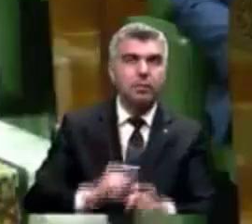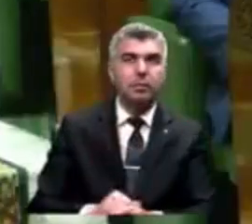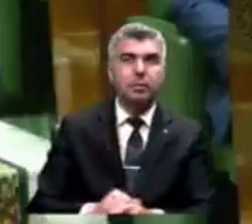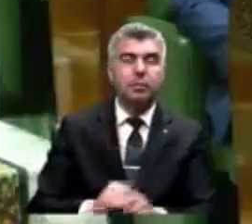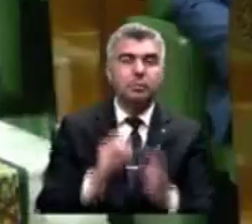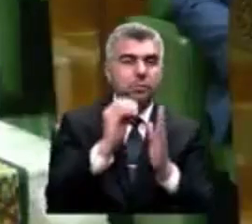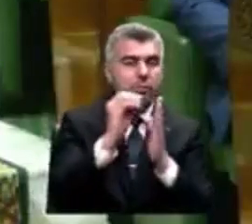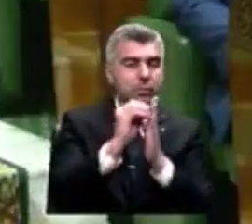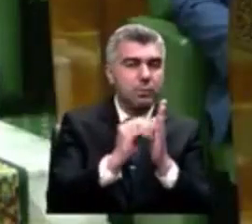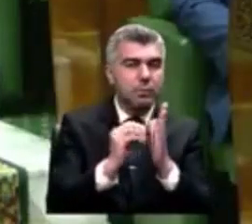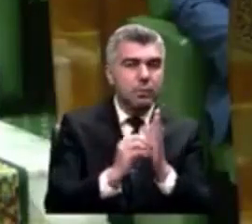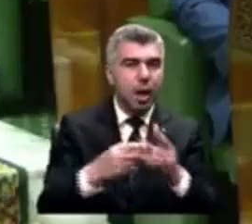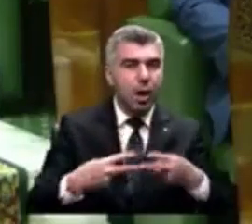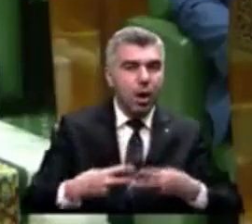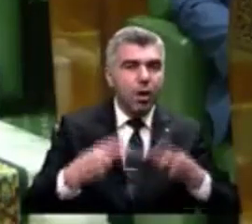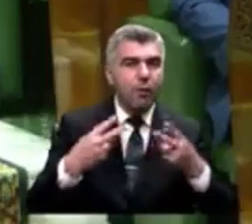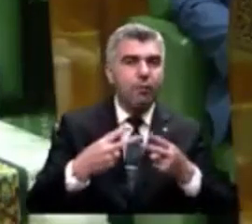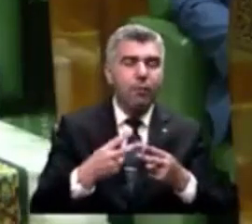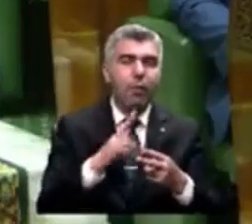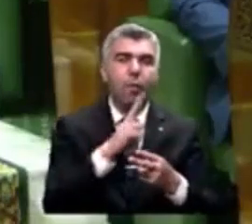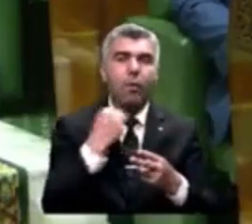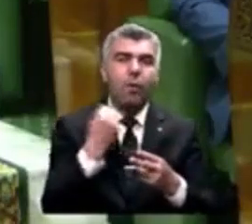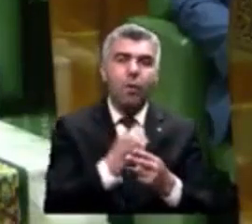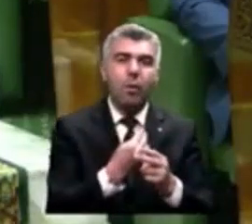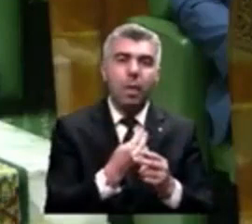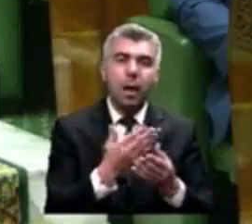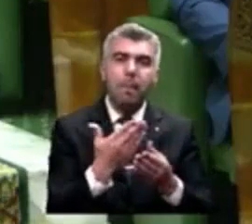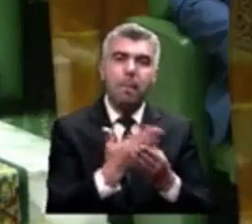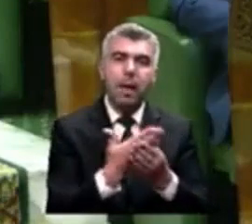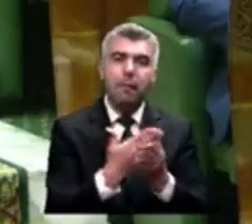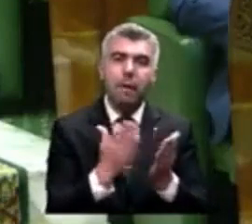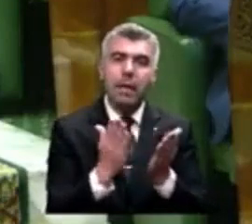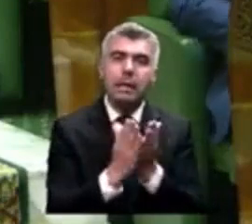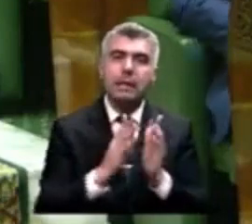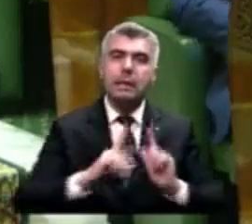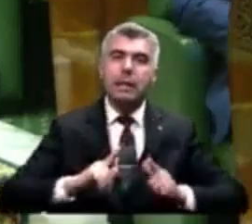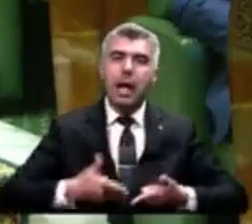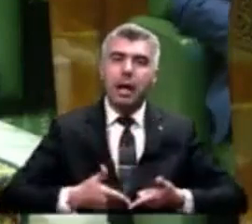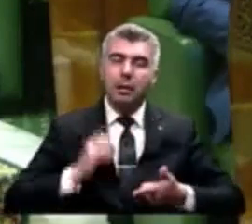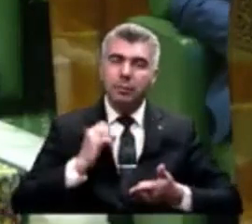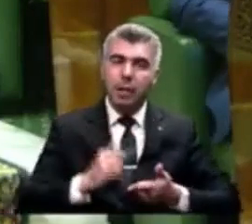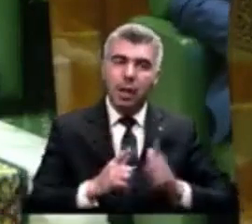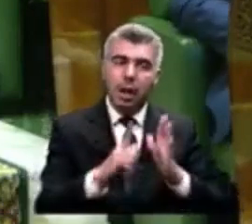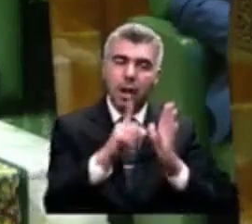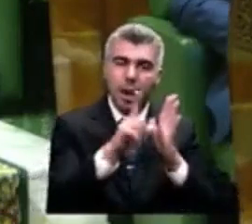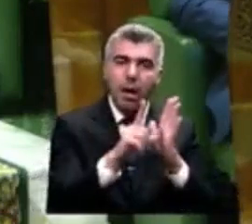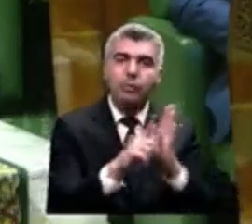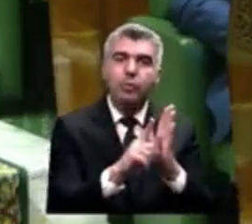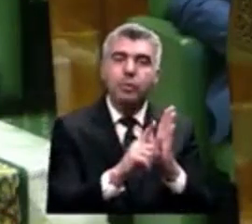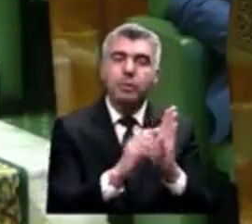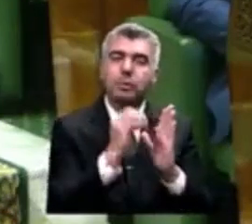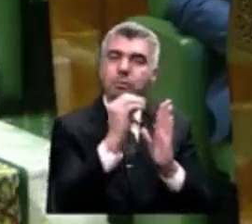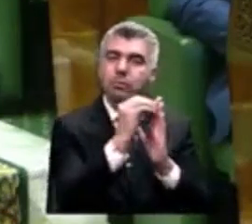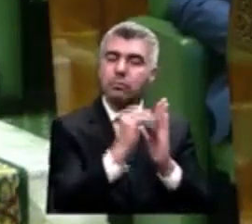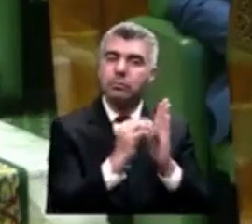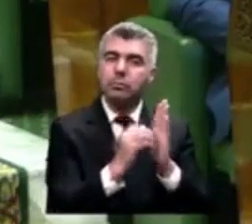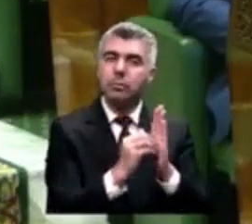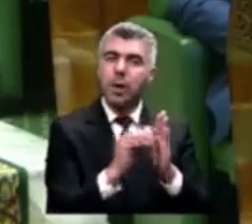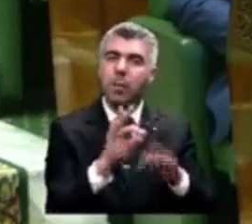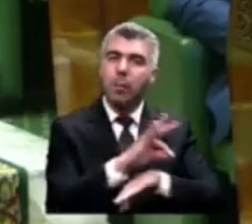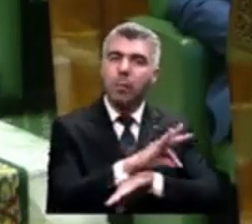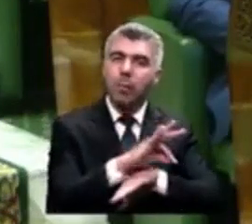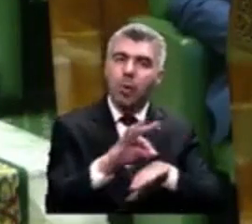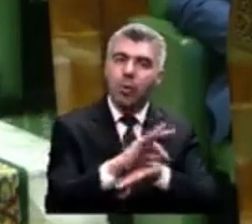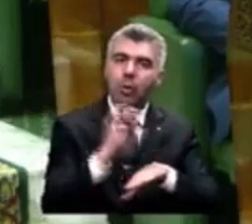التي شرعت فيها الحكومة الحالية في ملف التعليم، وعلى رأسها إقرار نظام الأساسي الجديد لموظفي التعليم